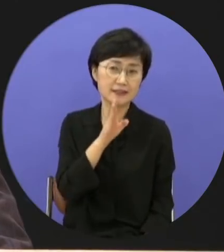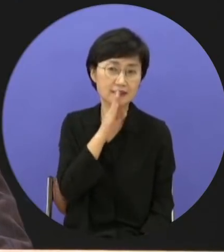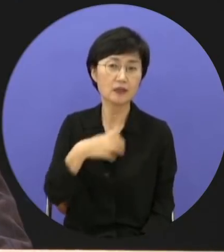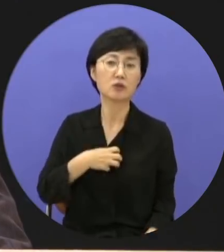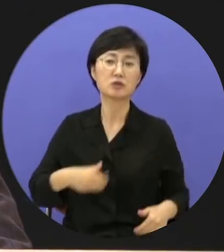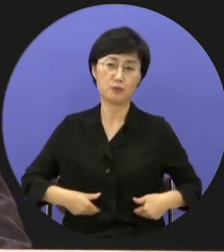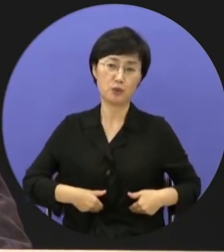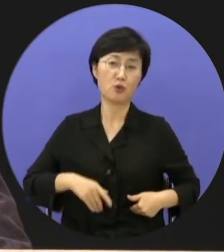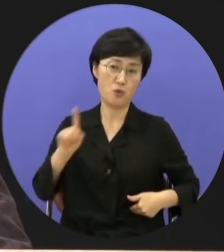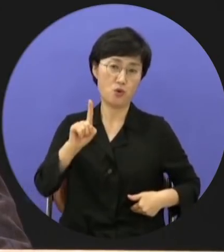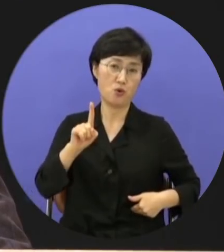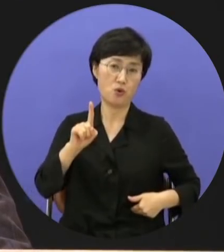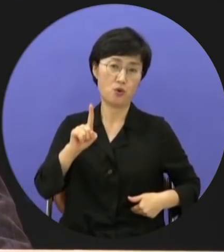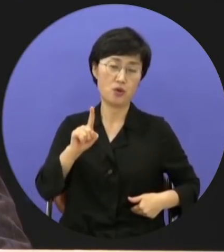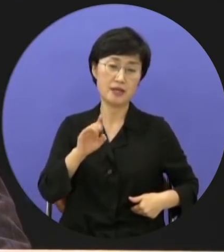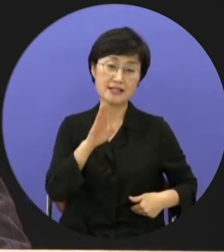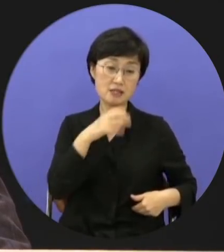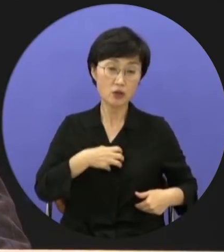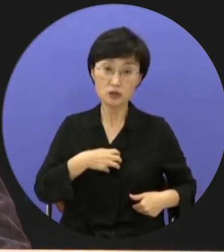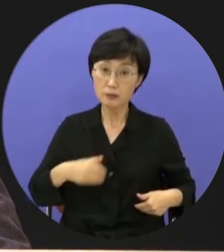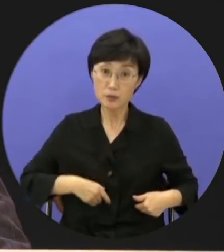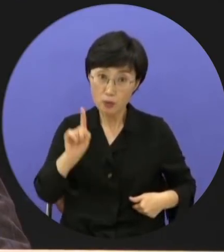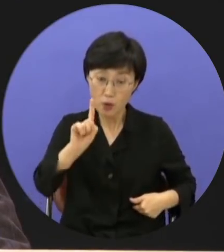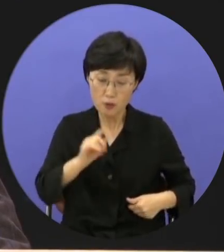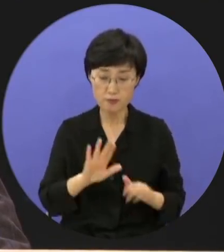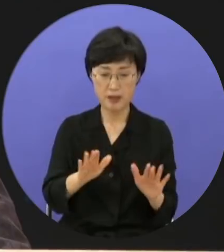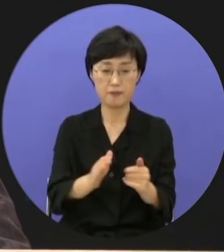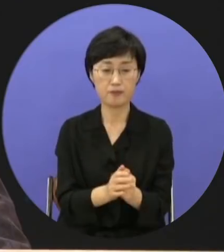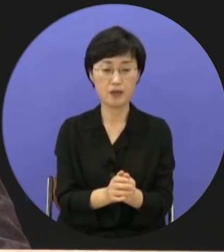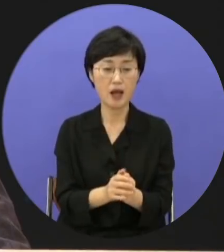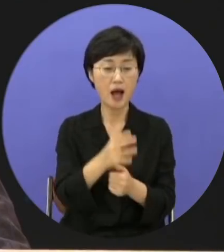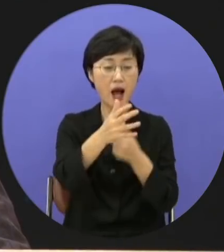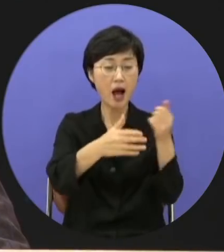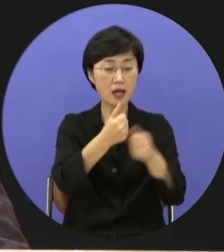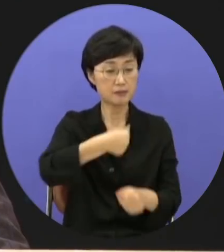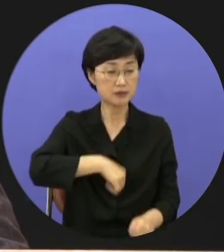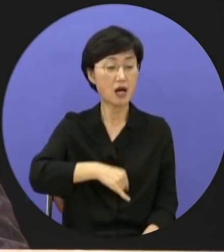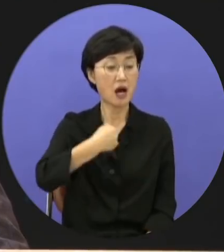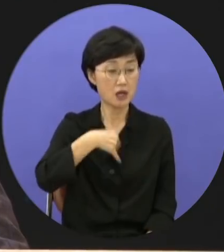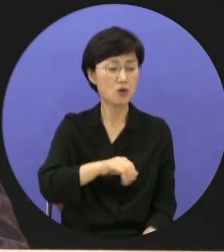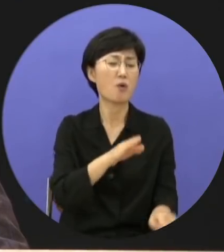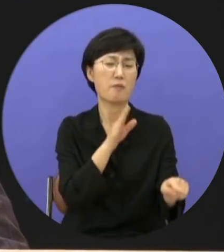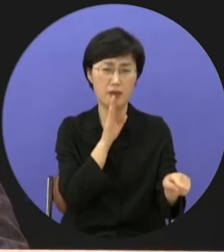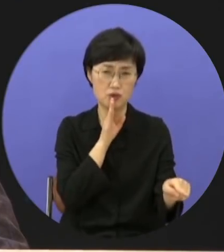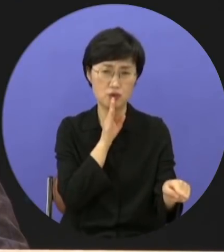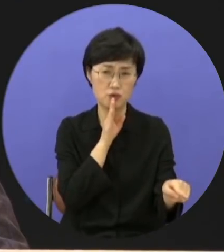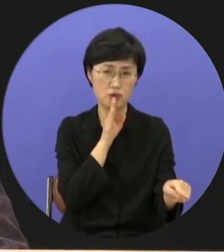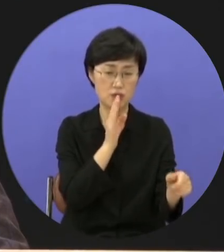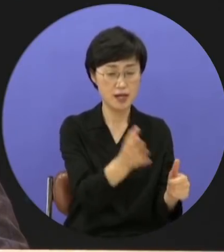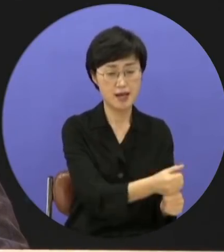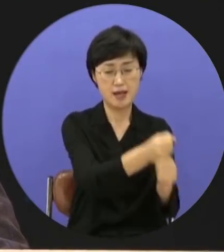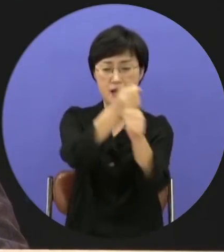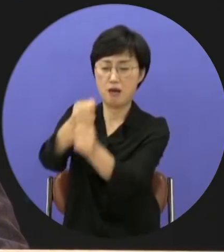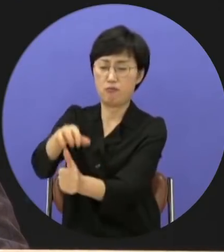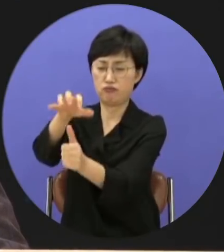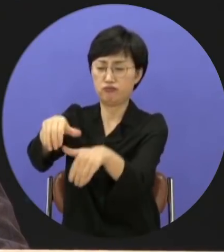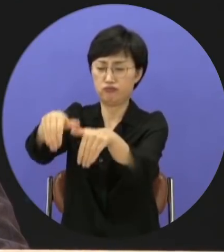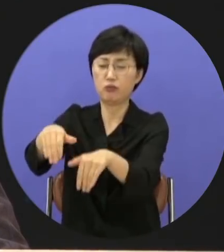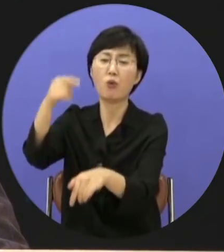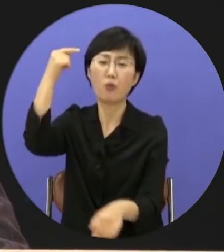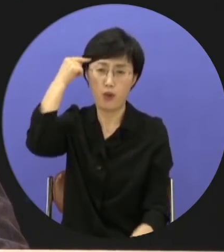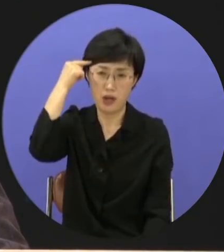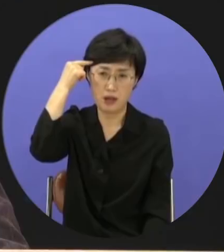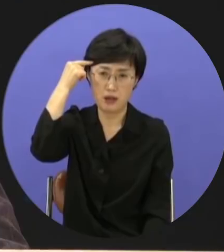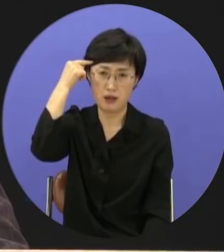true worries? 왜 then? 하나님의 백성이 노예로 끌려갔습니까? Why is it that the people of God were enslaved? 여러분의